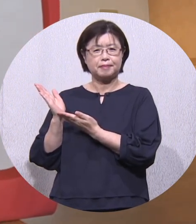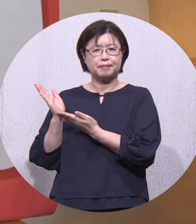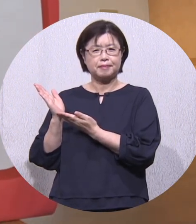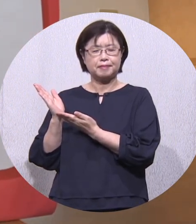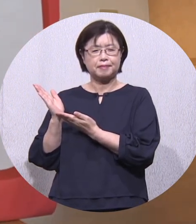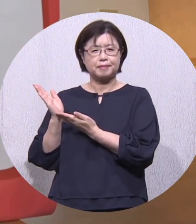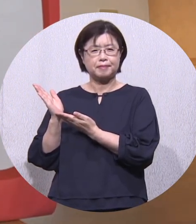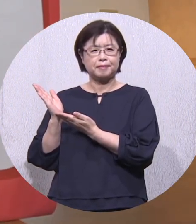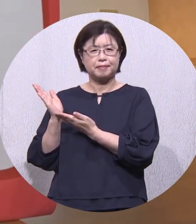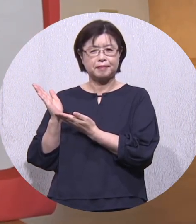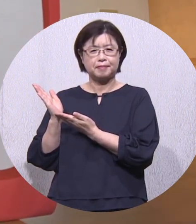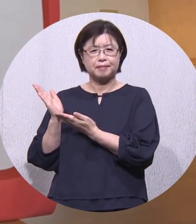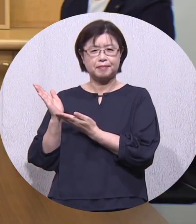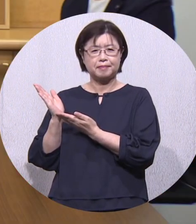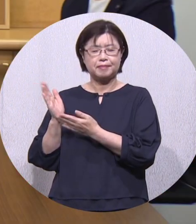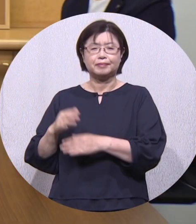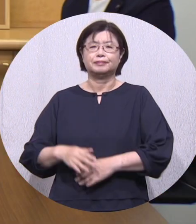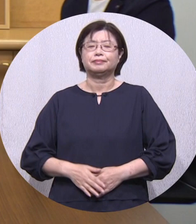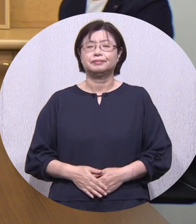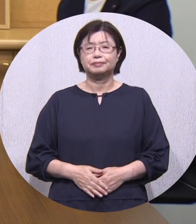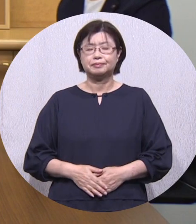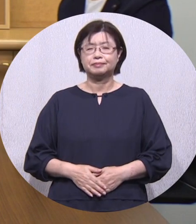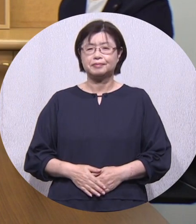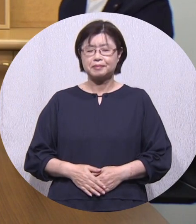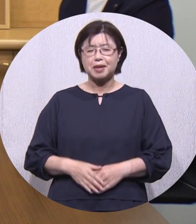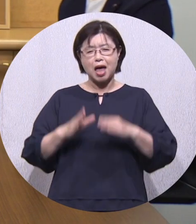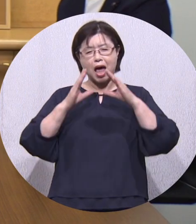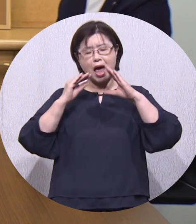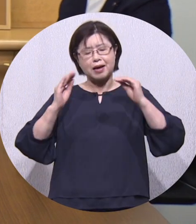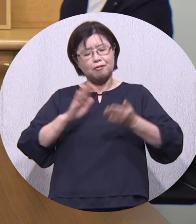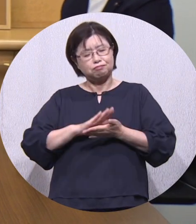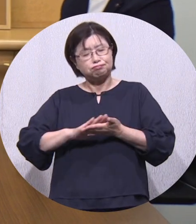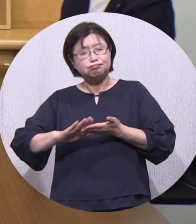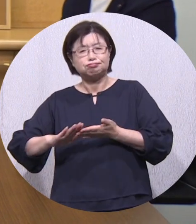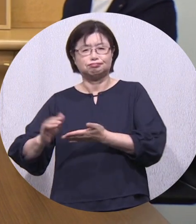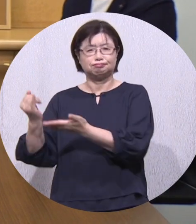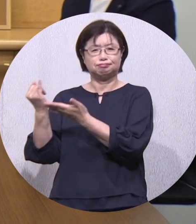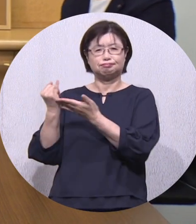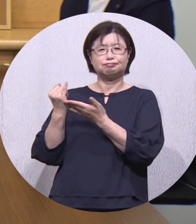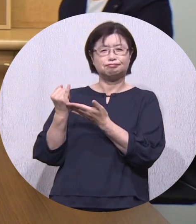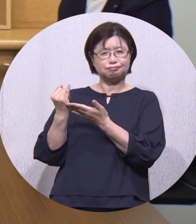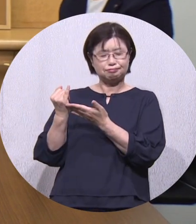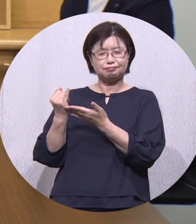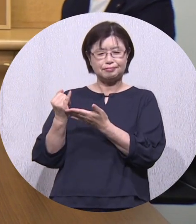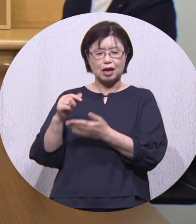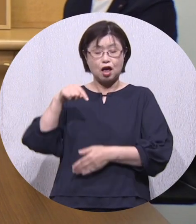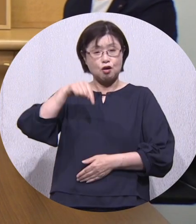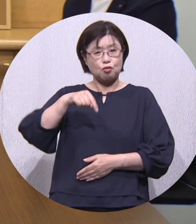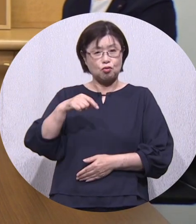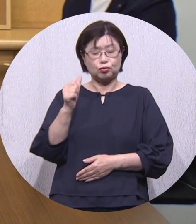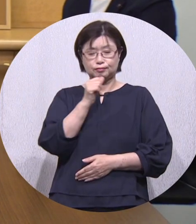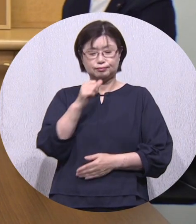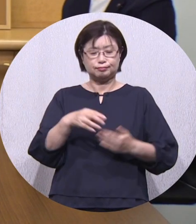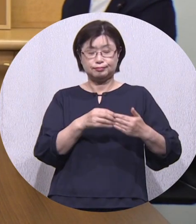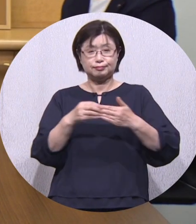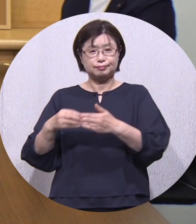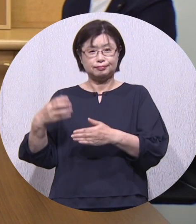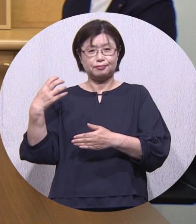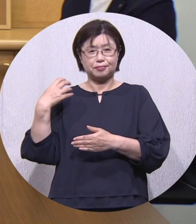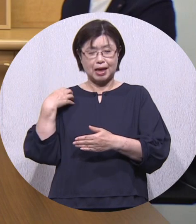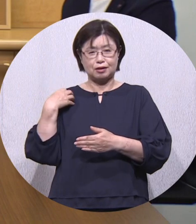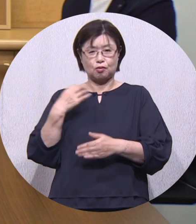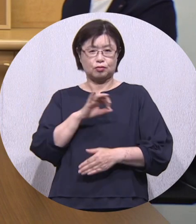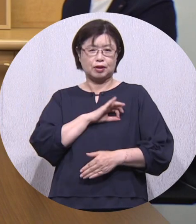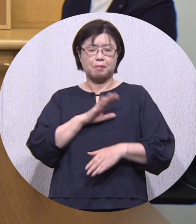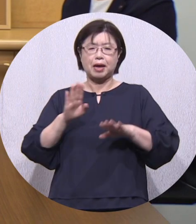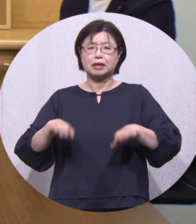てお送りしていきます。スタジオには笑顔がとっても素敵なゲストにお越しいただきました。未来のナビゲーター